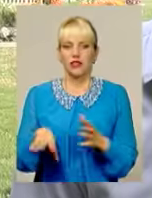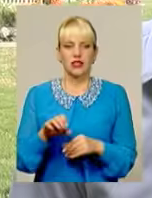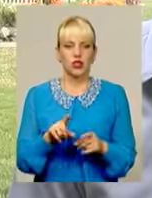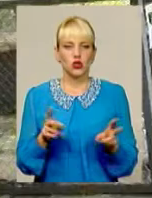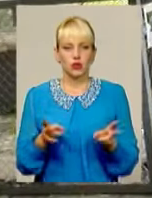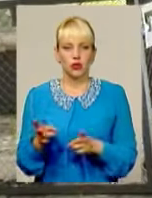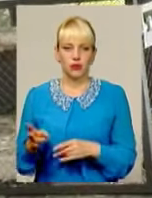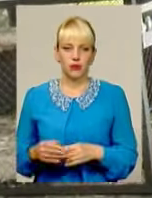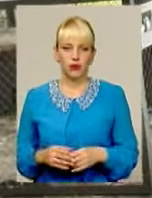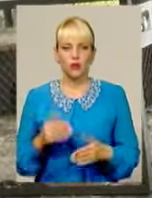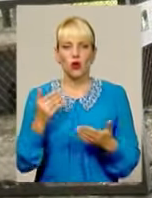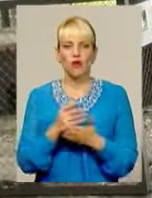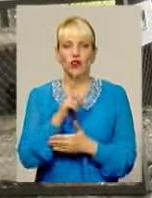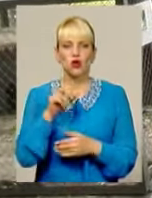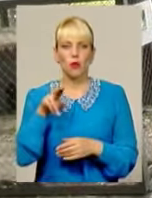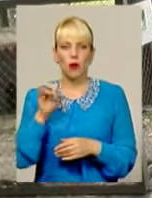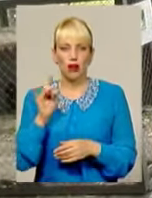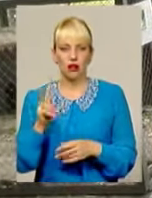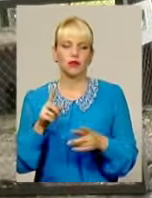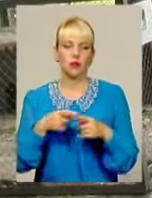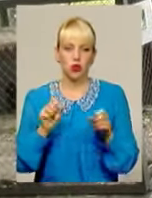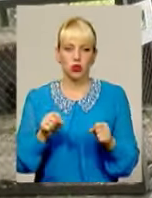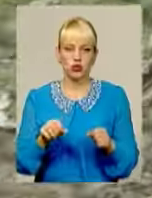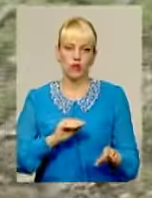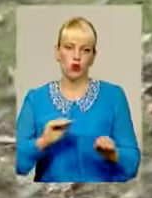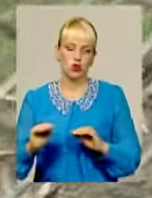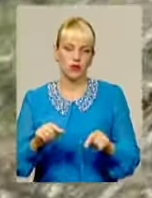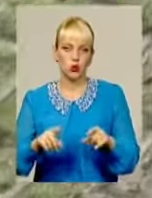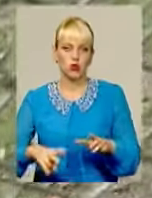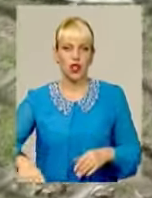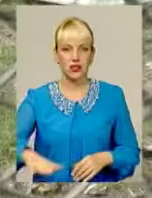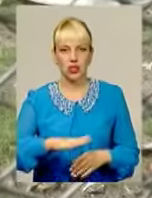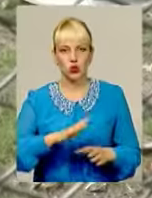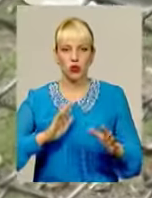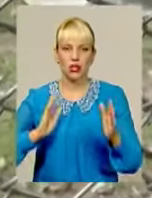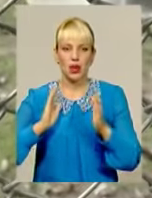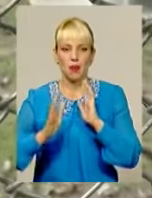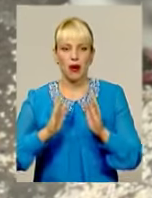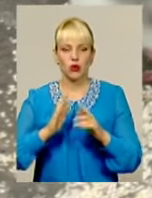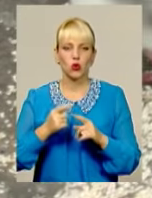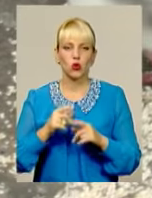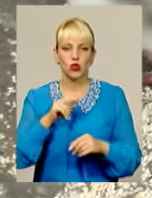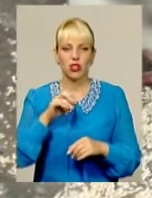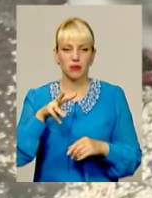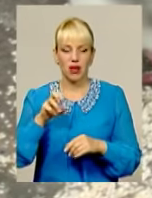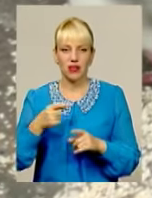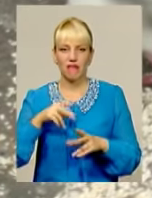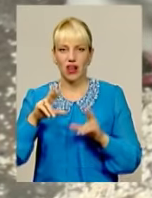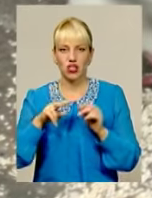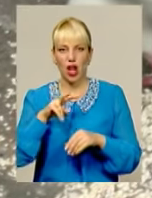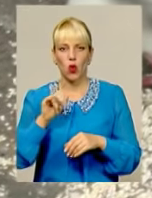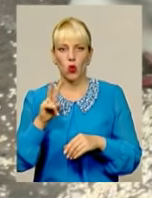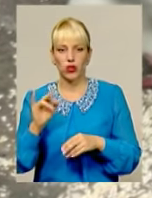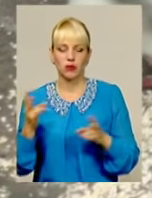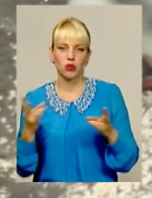що потрібно». Новий зоопарк цілком можливо розташувати тут, на територію парку Чекмана, вважає Володимир Лукін. Потрібні лише